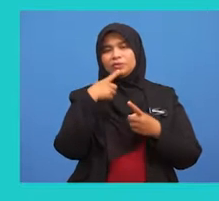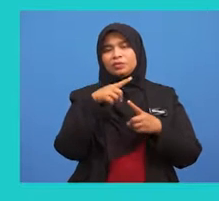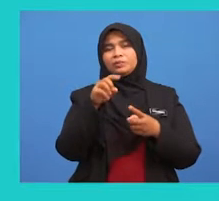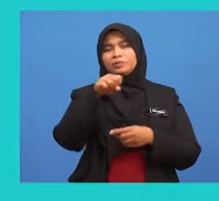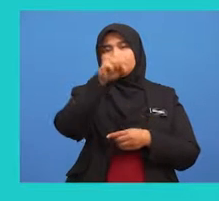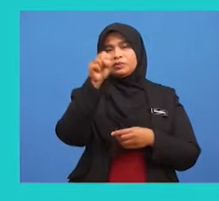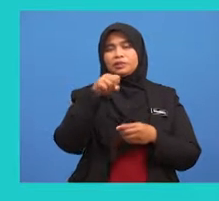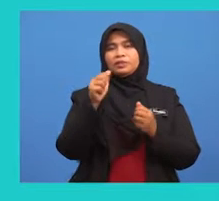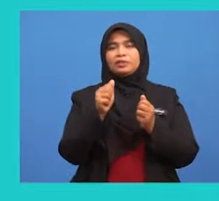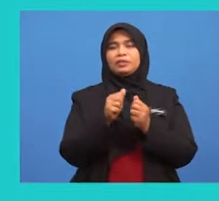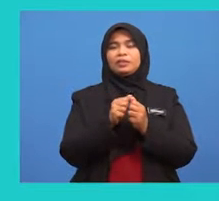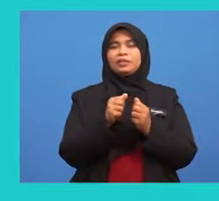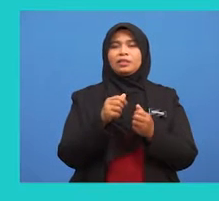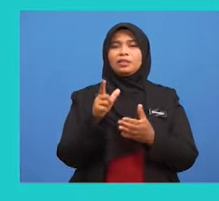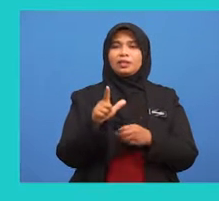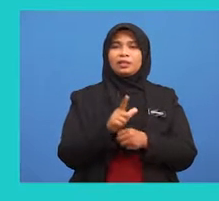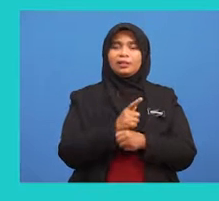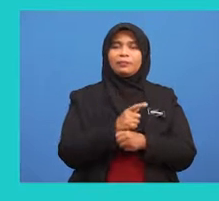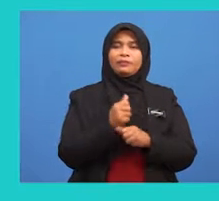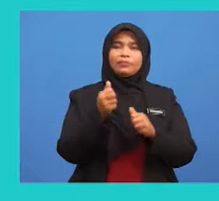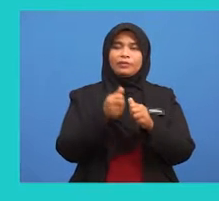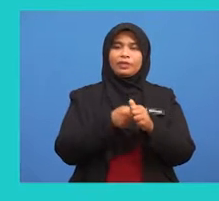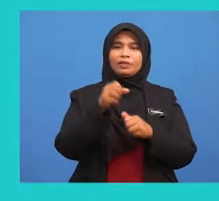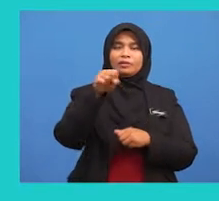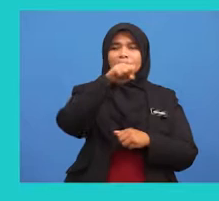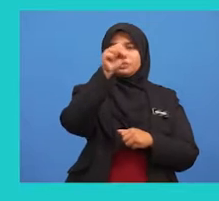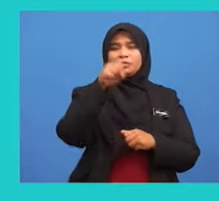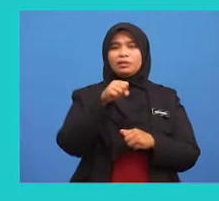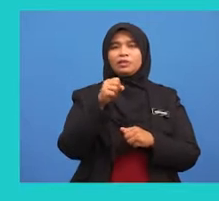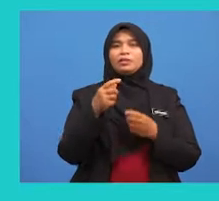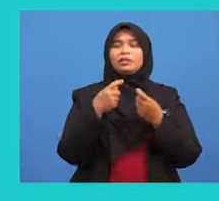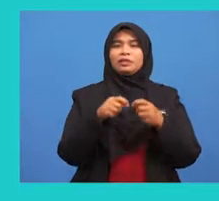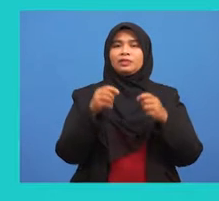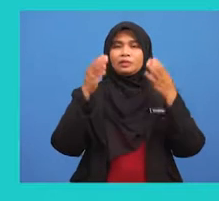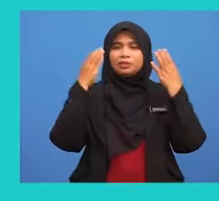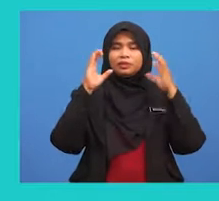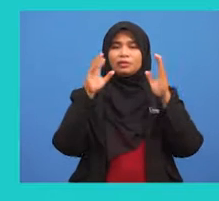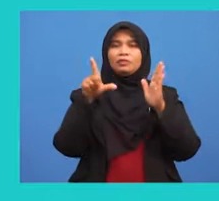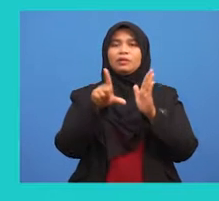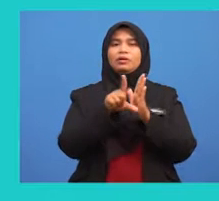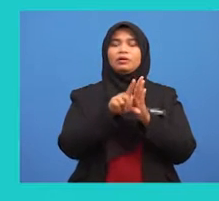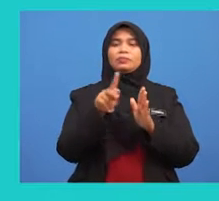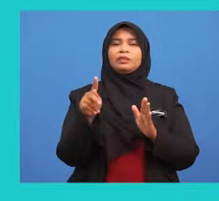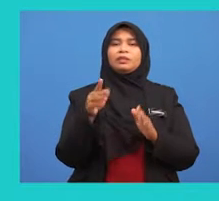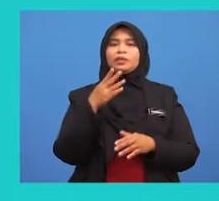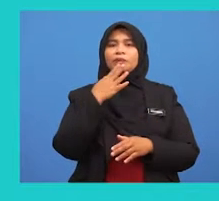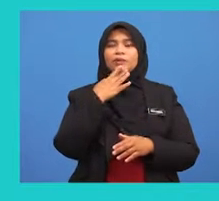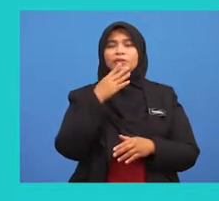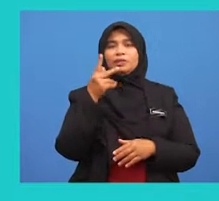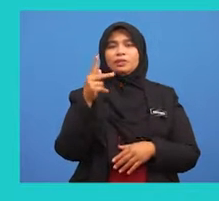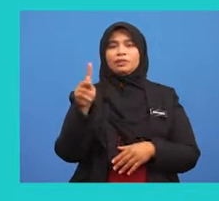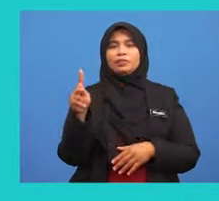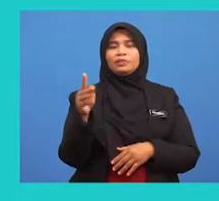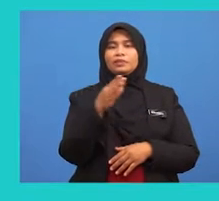soalan dengan lengkap. Setiap jawapan pelarasan ini telah cikgu labelkan warna